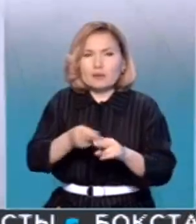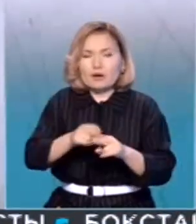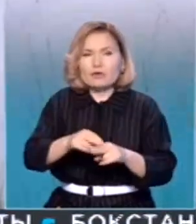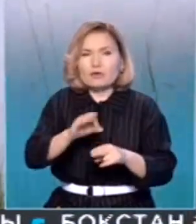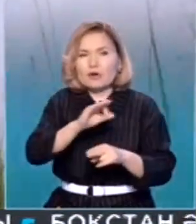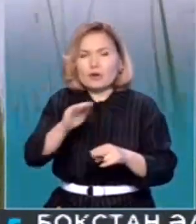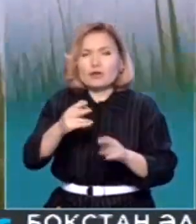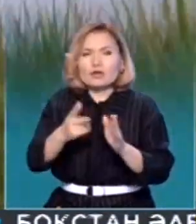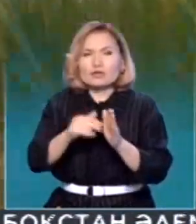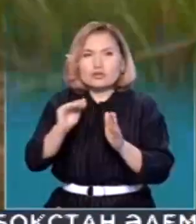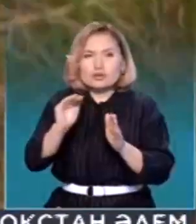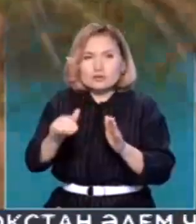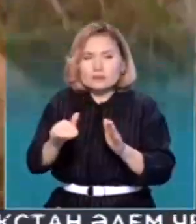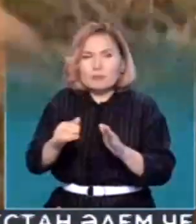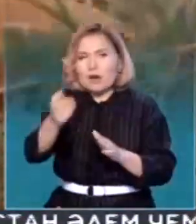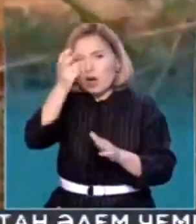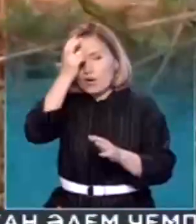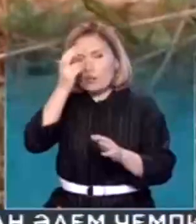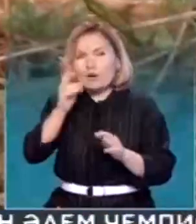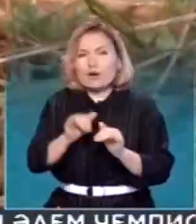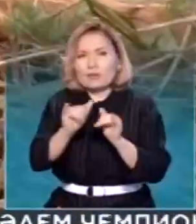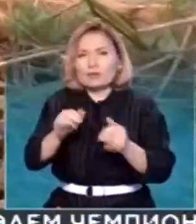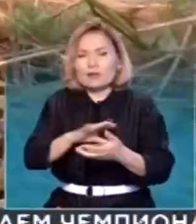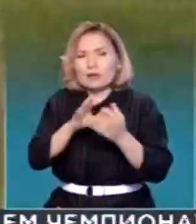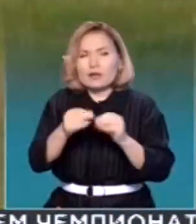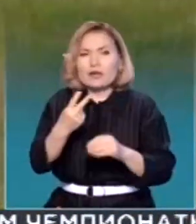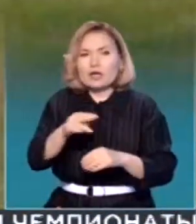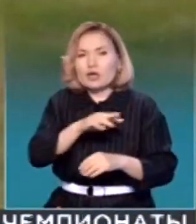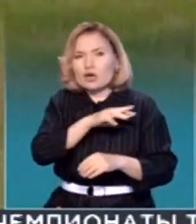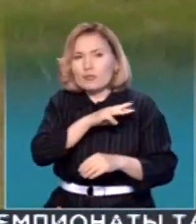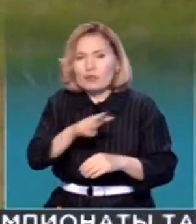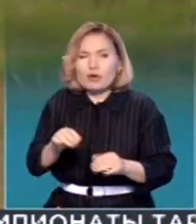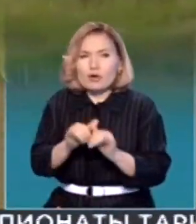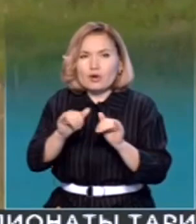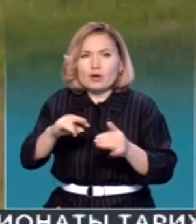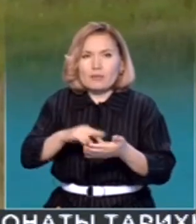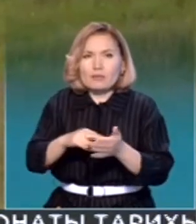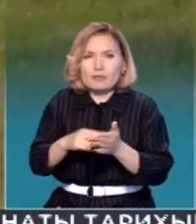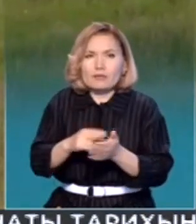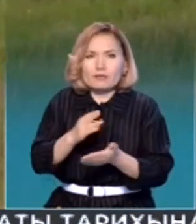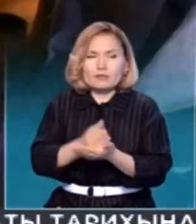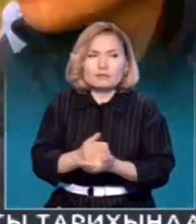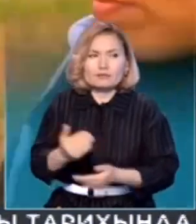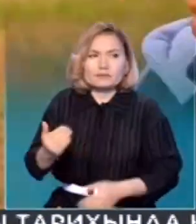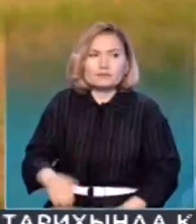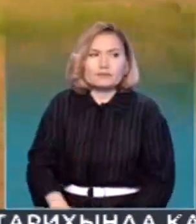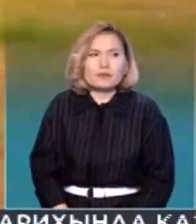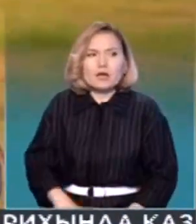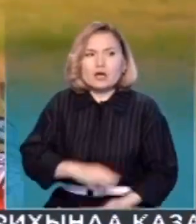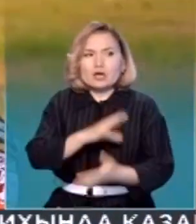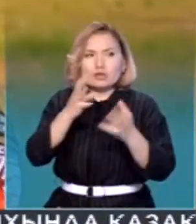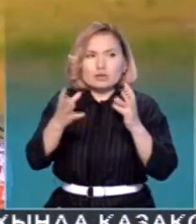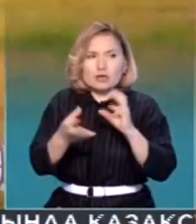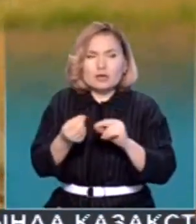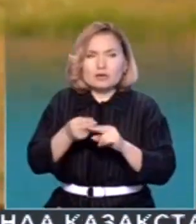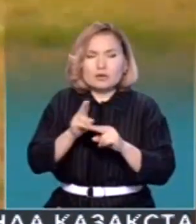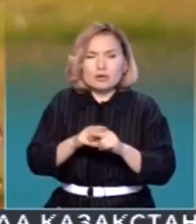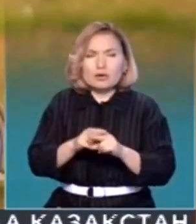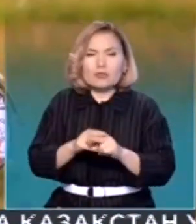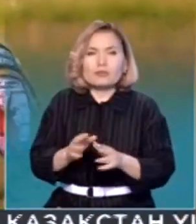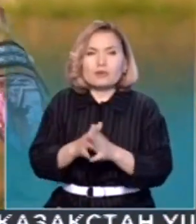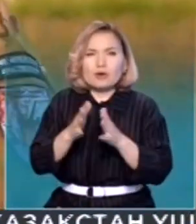саны 800 мыңнан асса, биыл бөкен басы 2 миллионға дейін жетуі мүмкін дейді мамандар. Жалпы қазір ондай аса